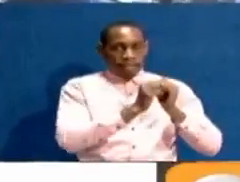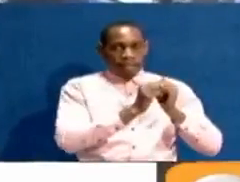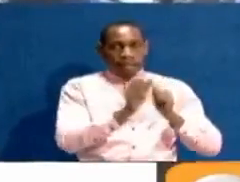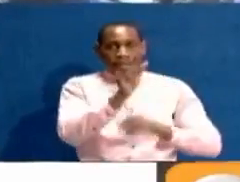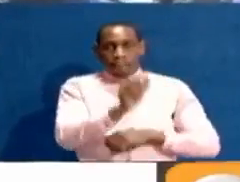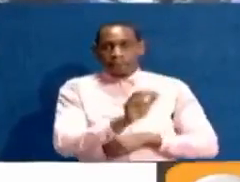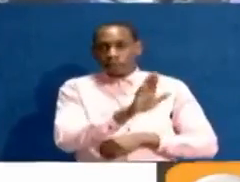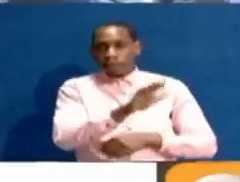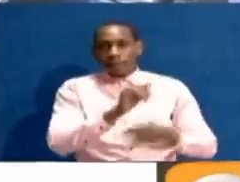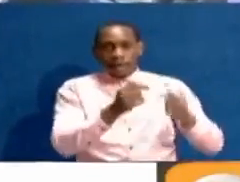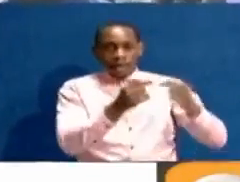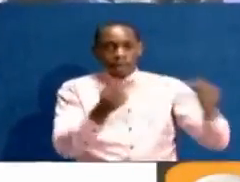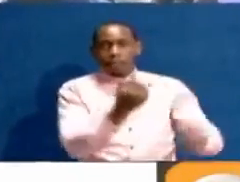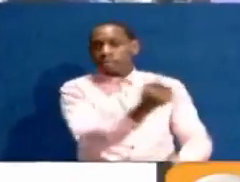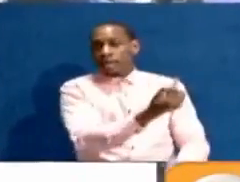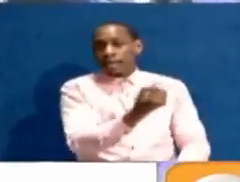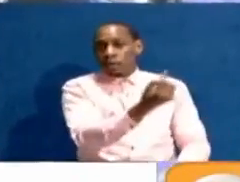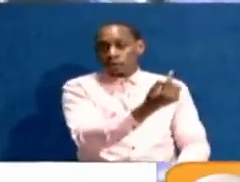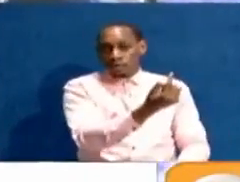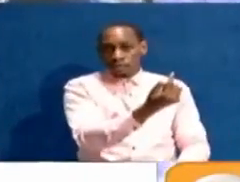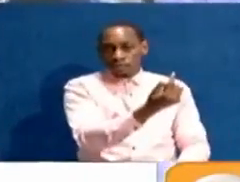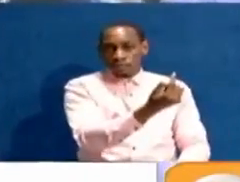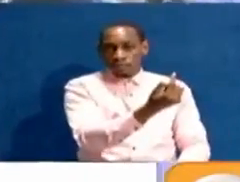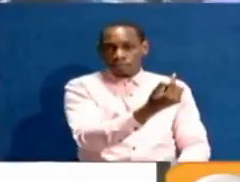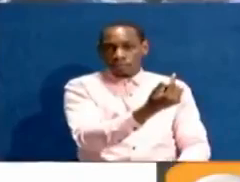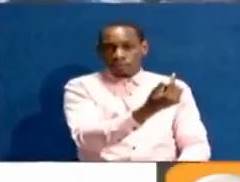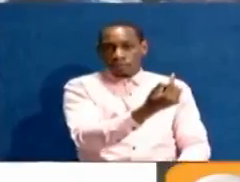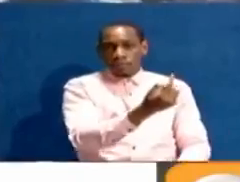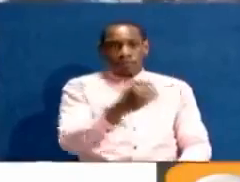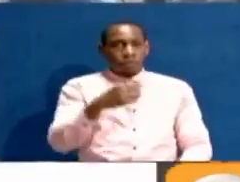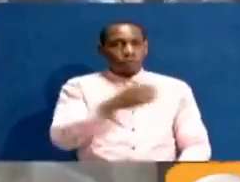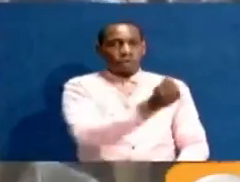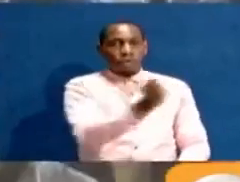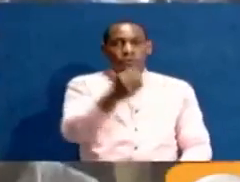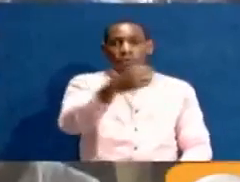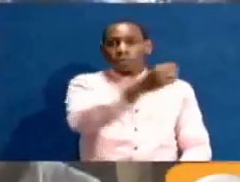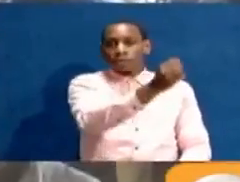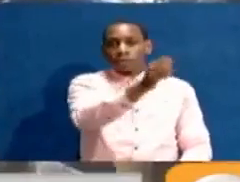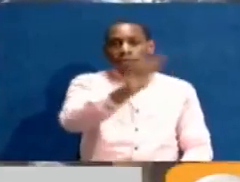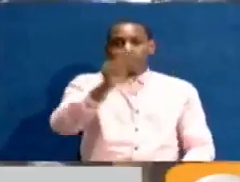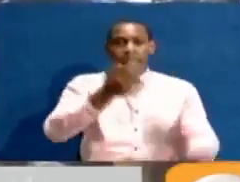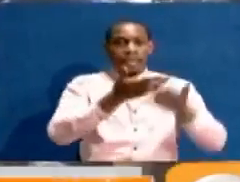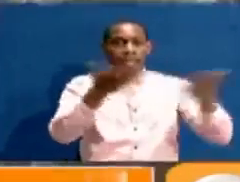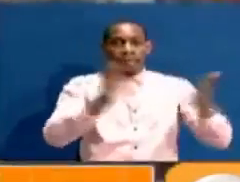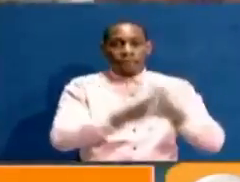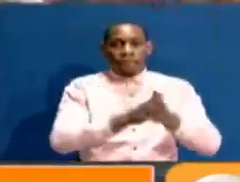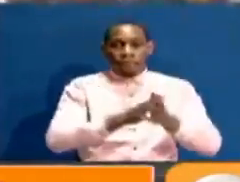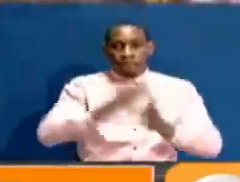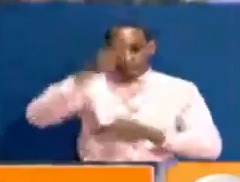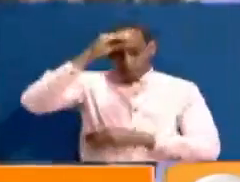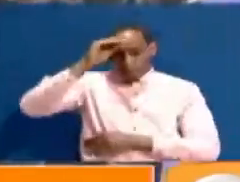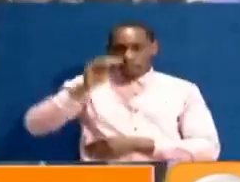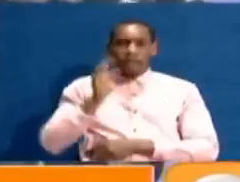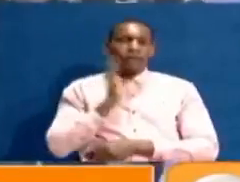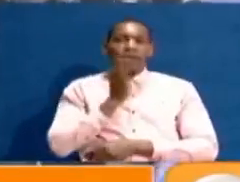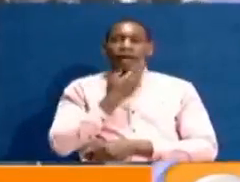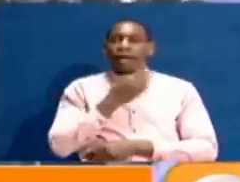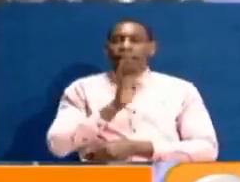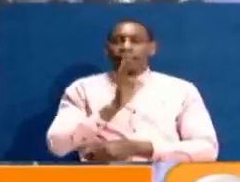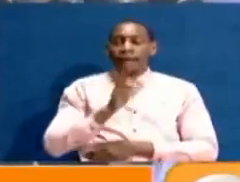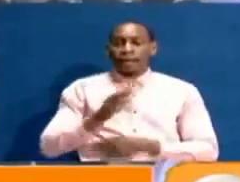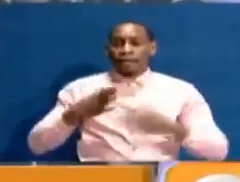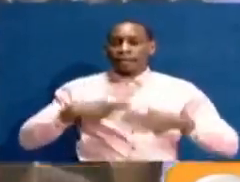huyo jamaa alipinga peke yake. Akazunguka Kenya mzima na kofia nyakundu. Na